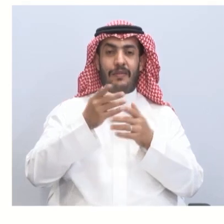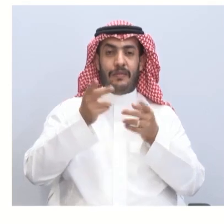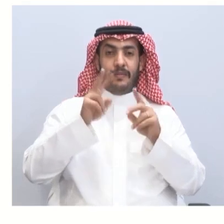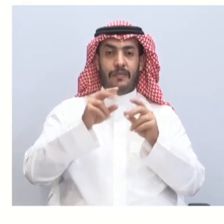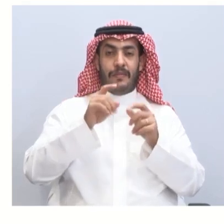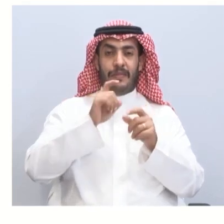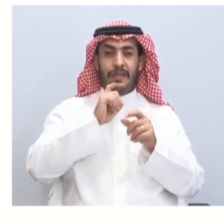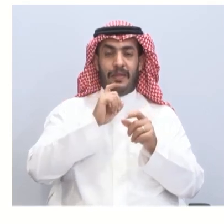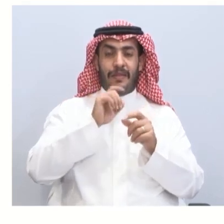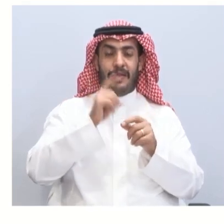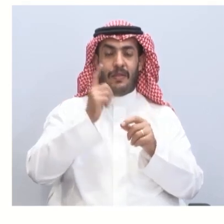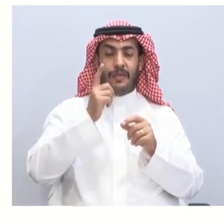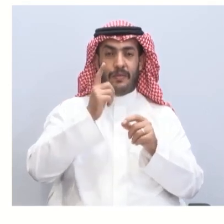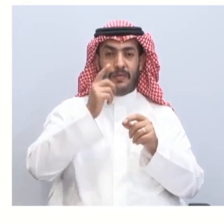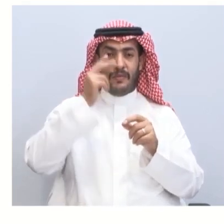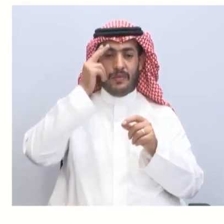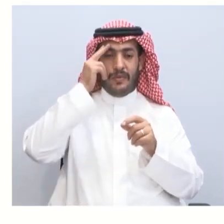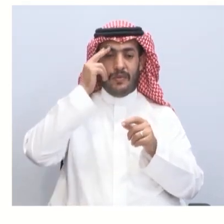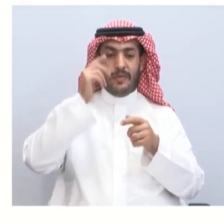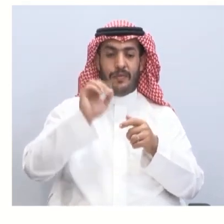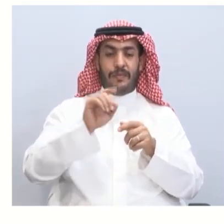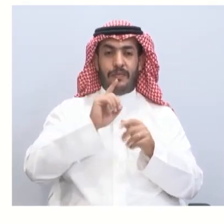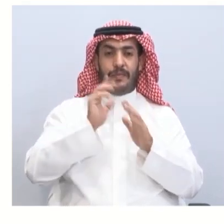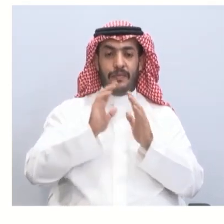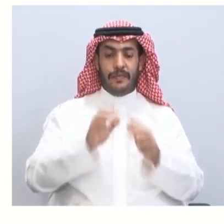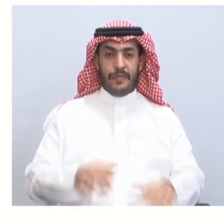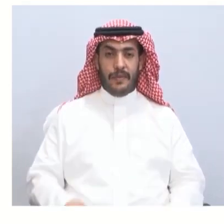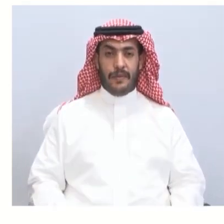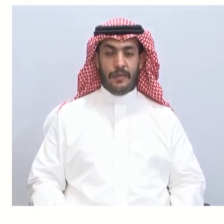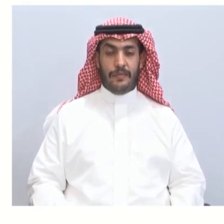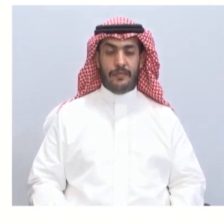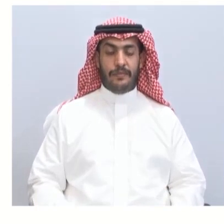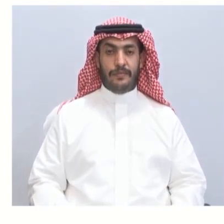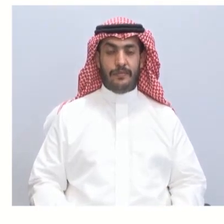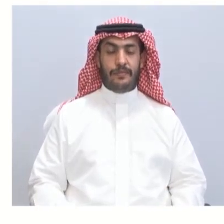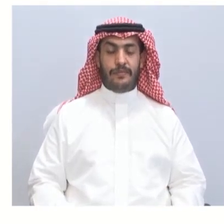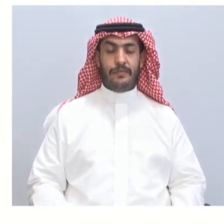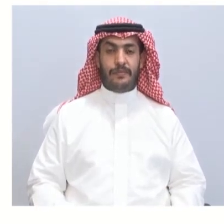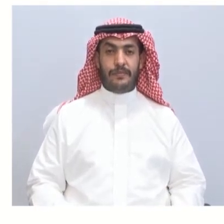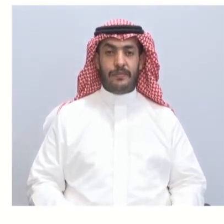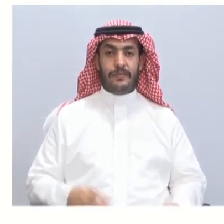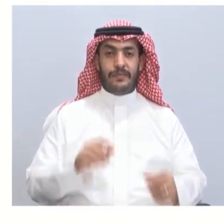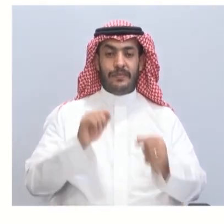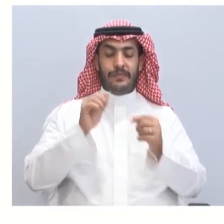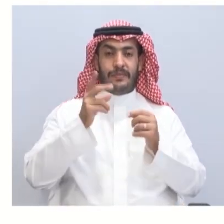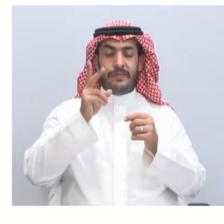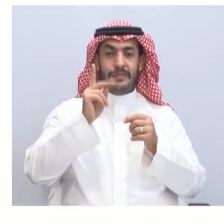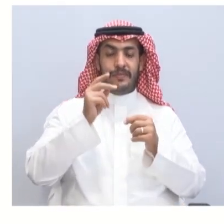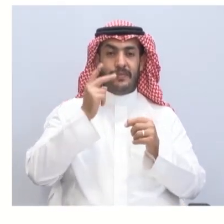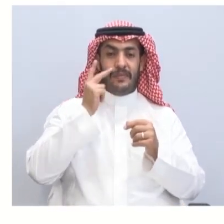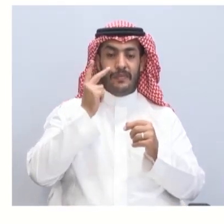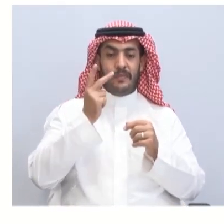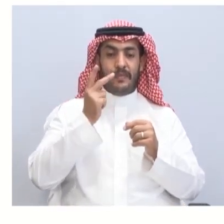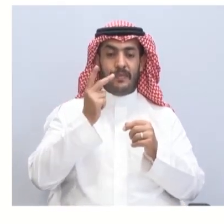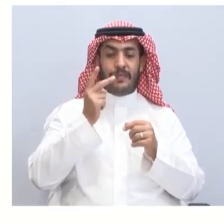الى اضعاف الدوله السعوديه في ذلك الوقت حيث لم يتجاوز نلاحظ ابنائي